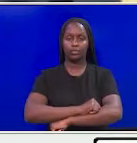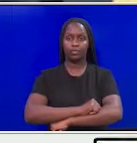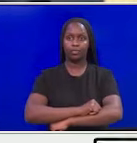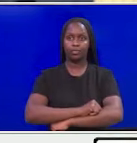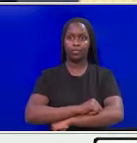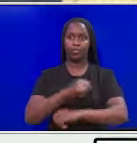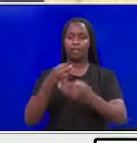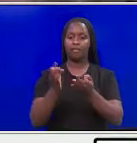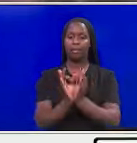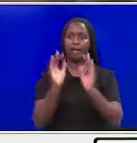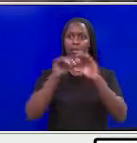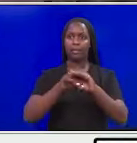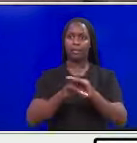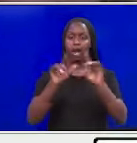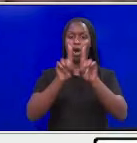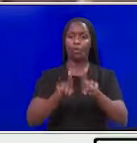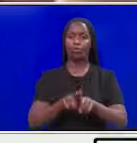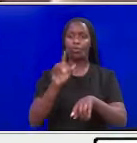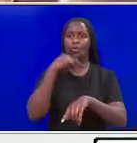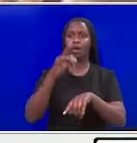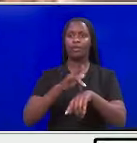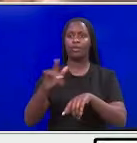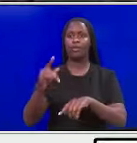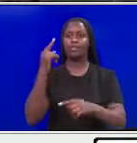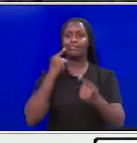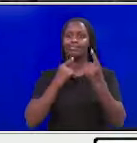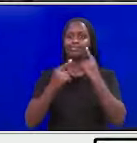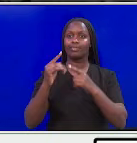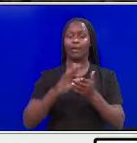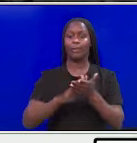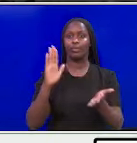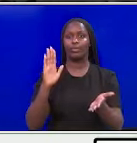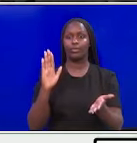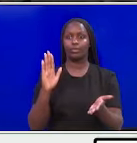Jamaa za waathiriwa na marehemu wakazidiwa na majonzi.